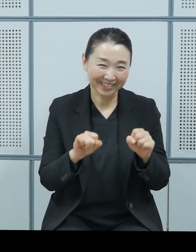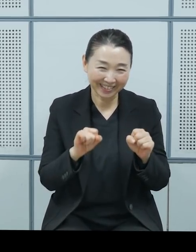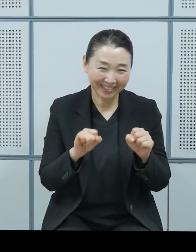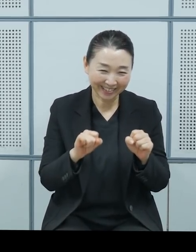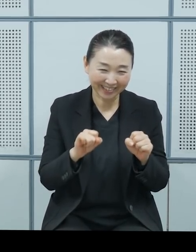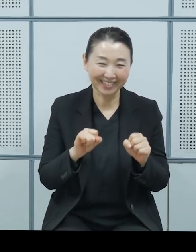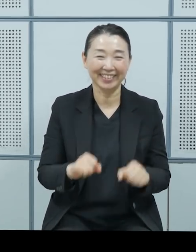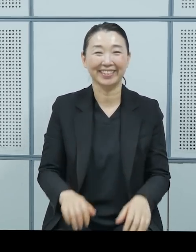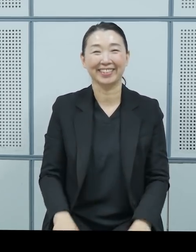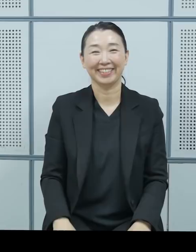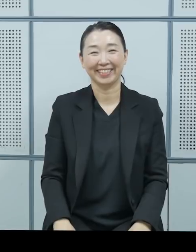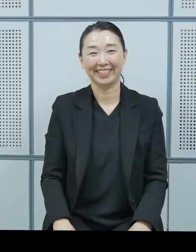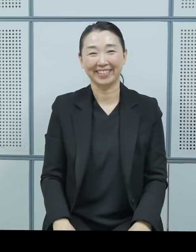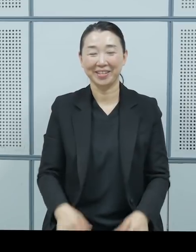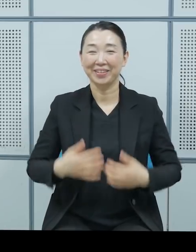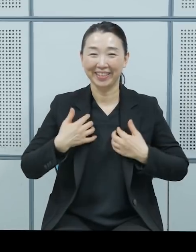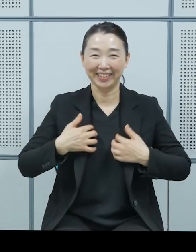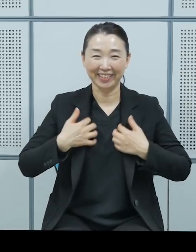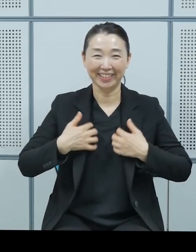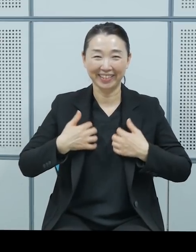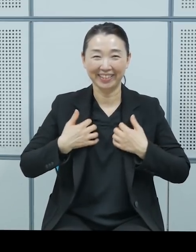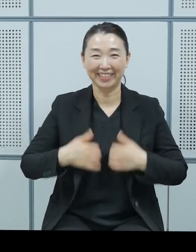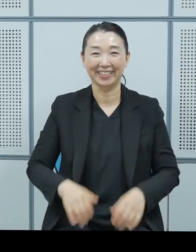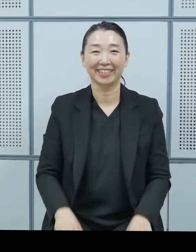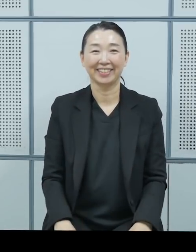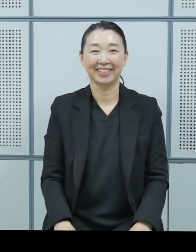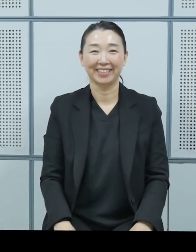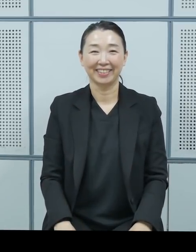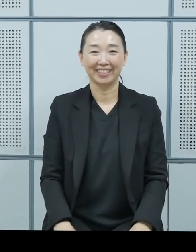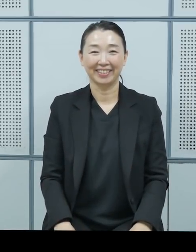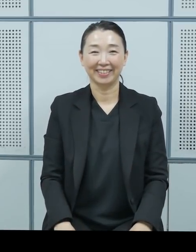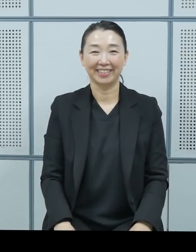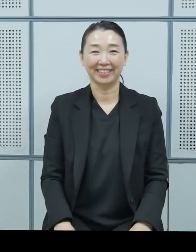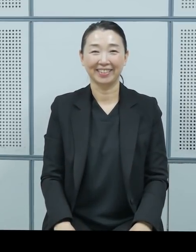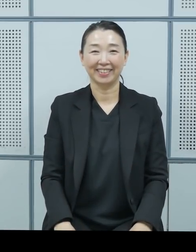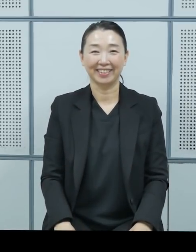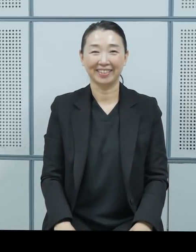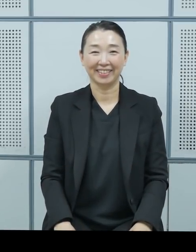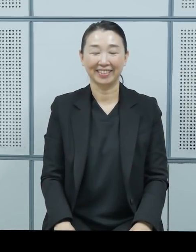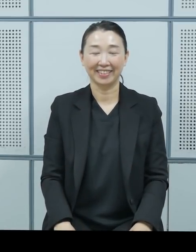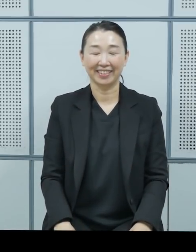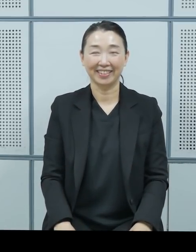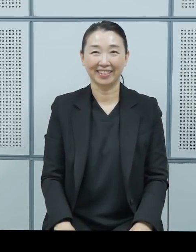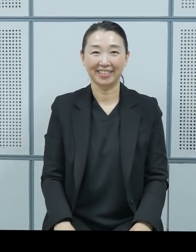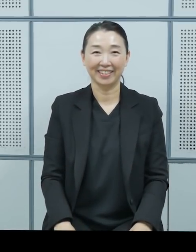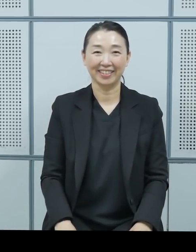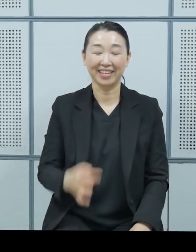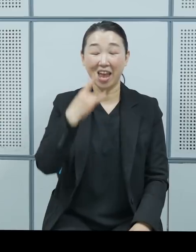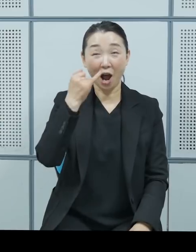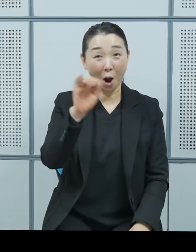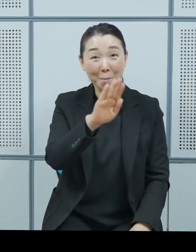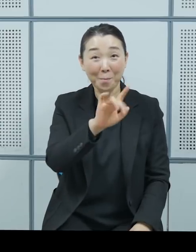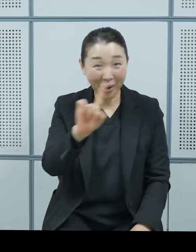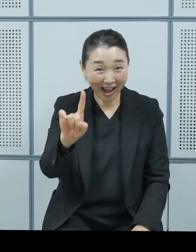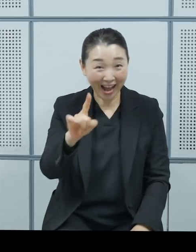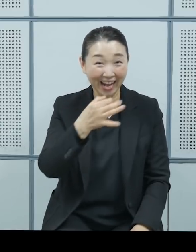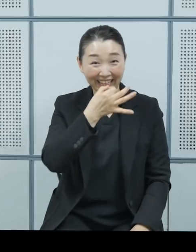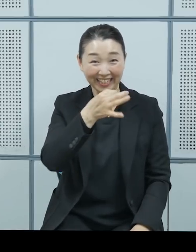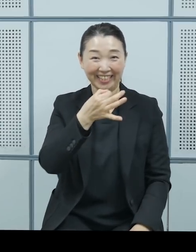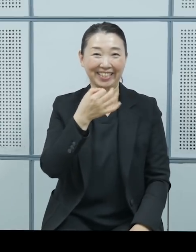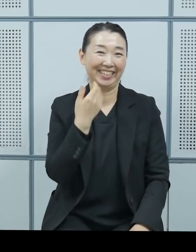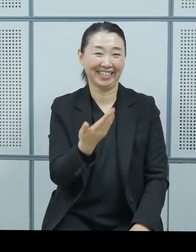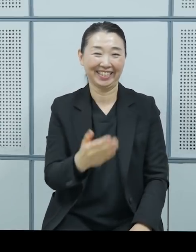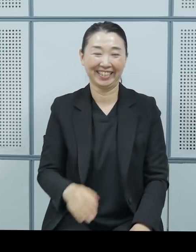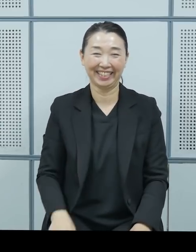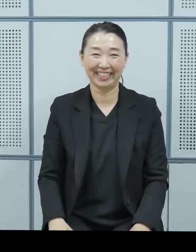안녕하세요. 안녕하세요. 반갑습니다. 네. 안녕하세요. 엄빠라고 제가 소개했습니다. 열혈 엄빠. 너무